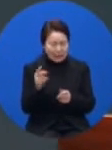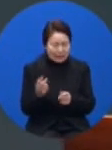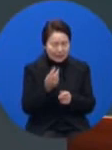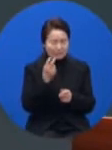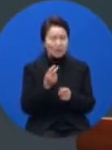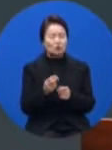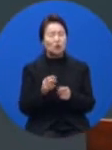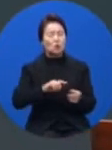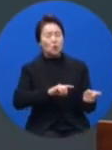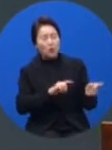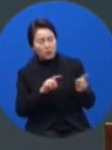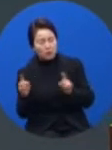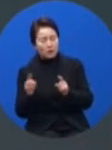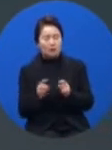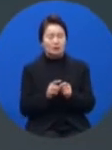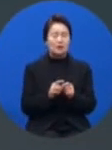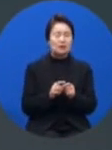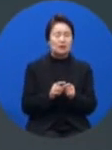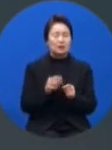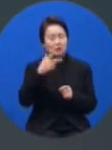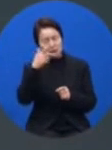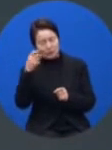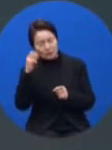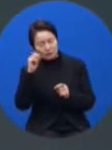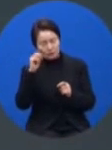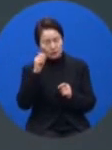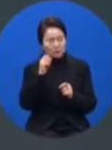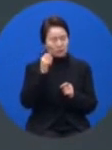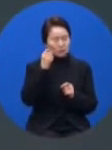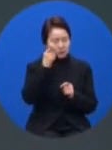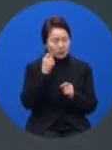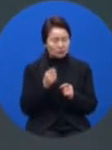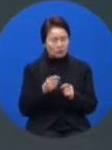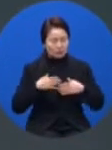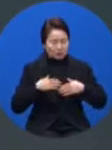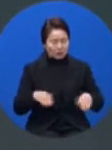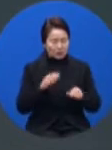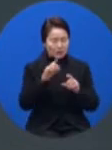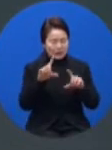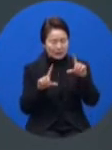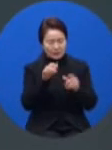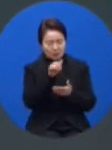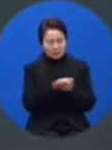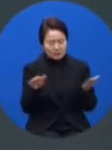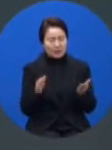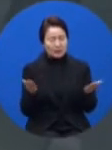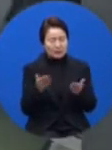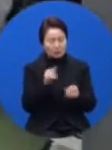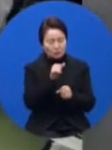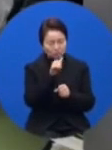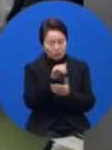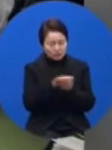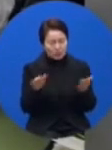생명이라도 회복되고자 그런 마음으로 잠도 못 주무시면서 피곤한 상태에서 지금 뛰시는 분들 아버지